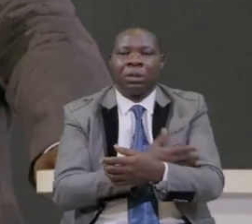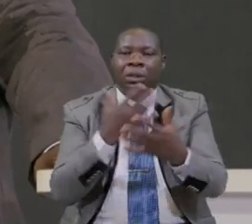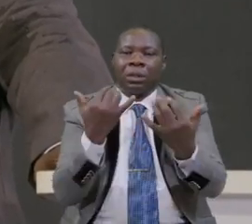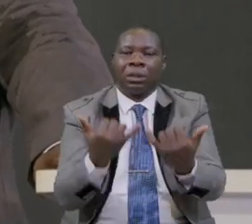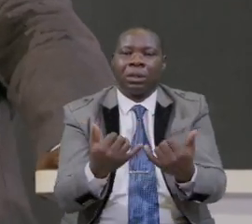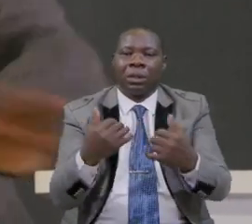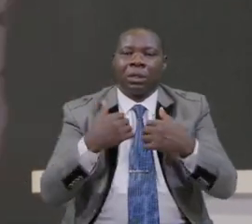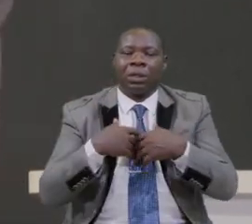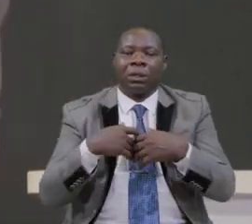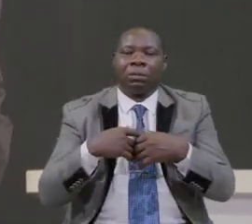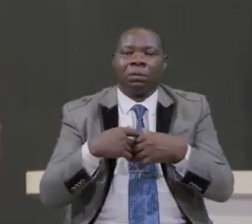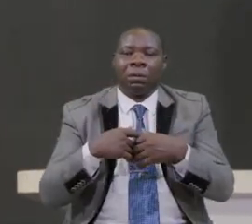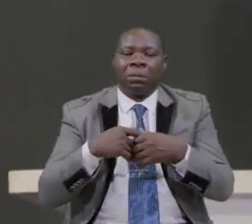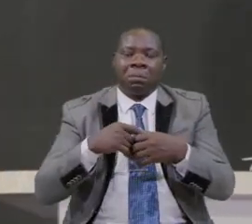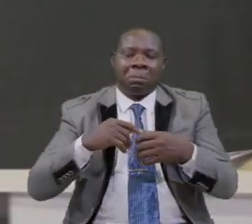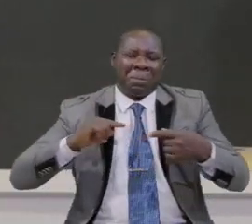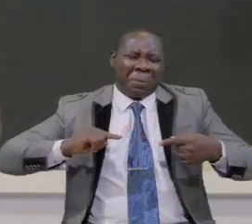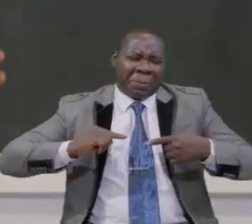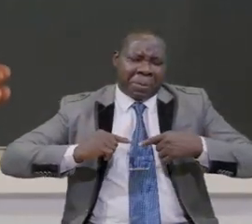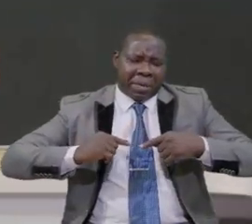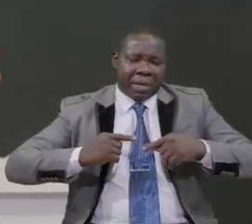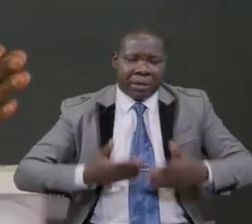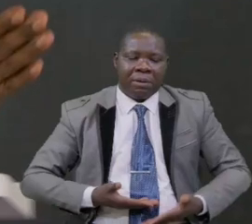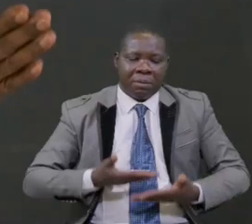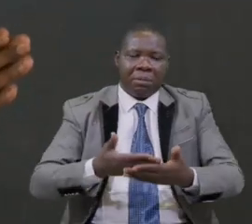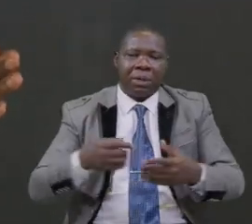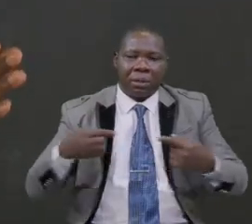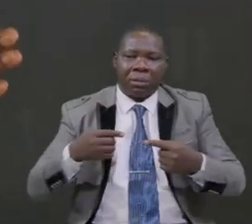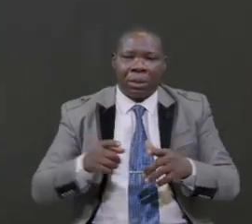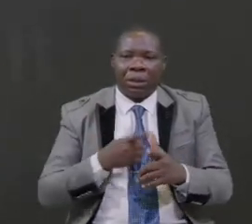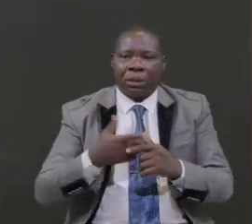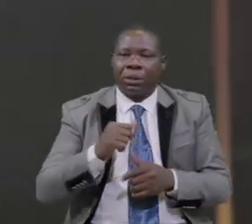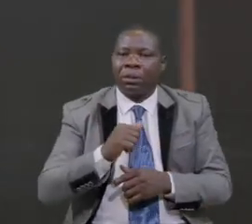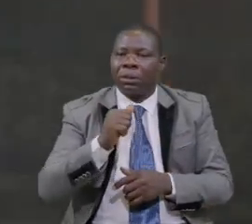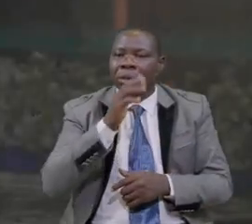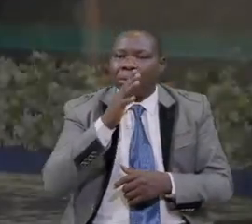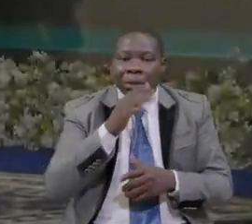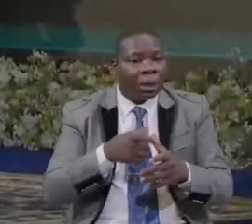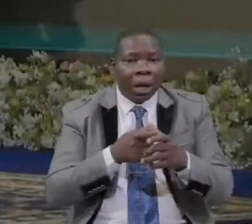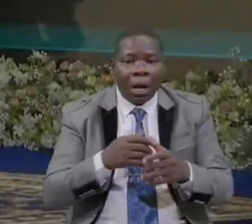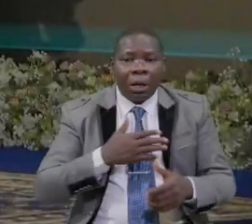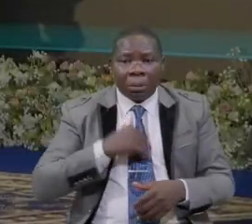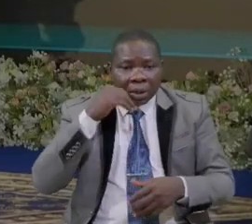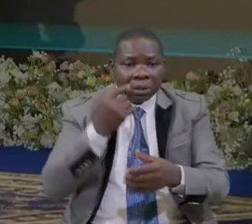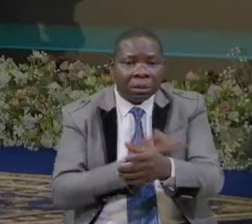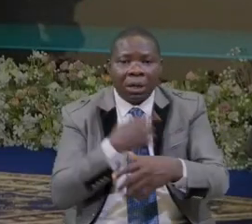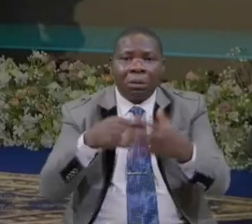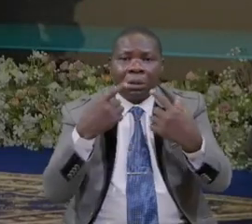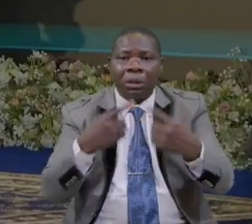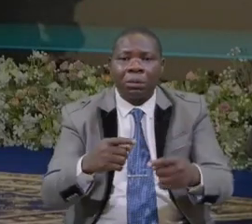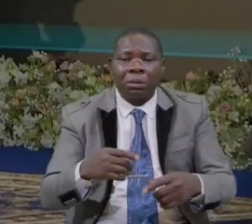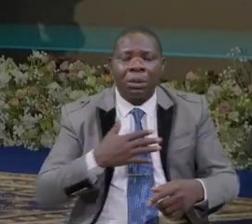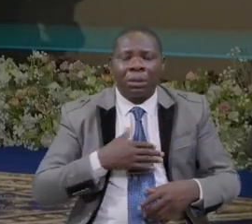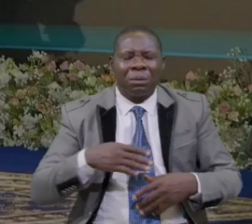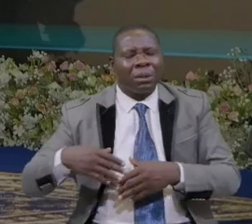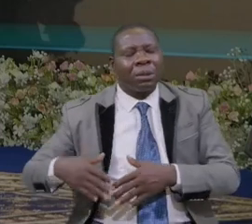a les douleurs de l'enfantement, la maman court. Ma fille. Qu'est-ce qui t'arrive? Oh,